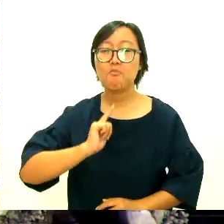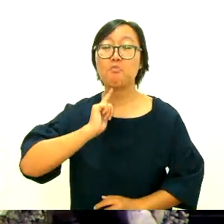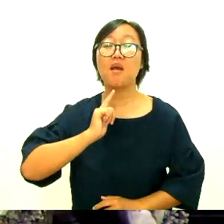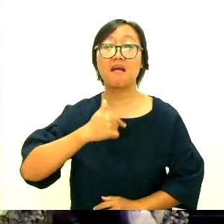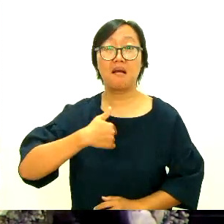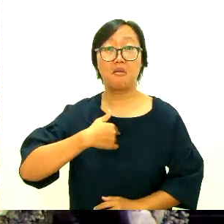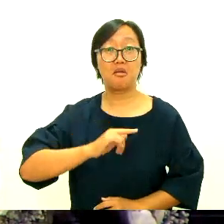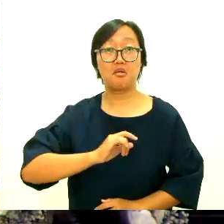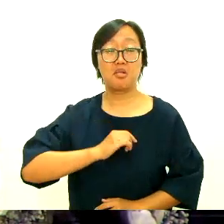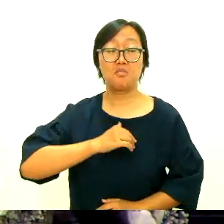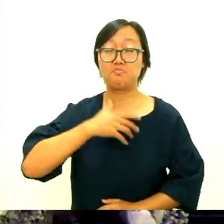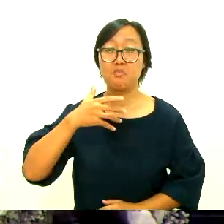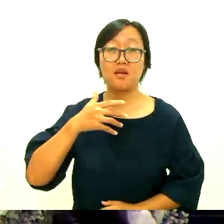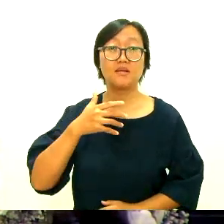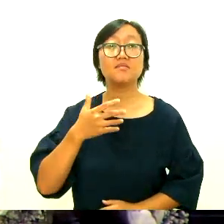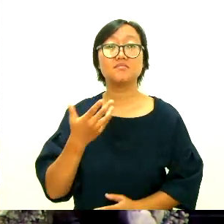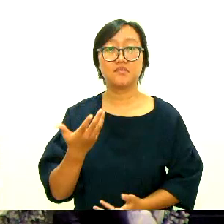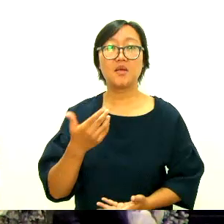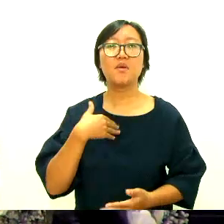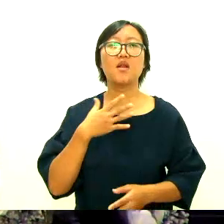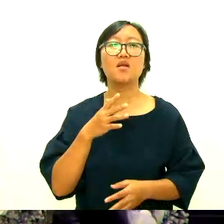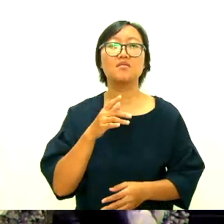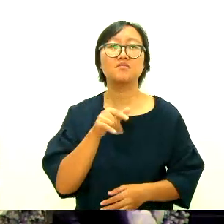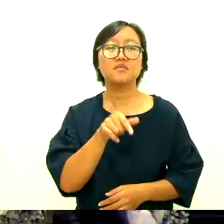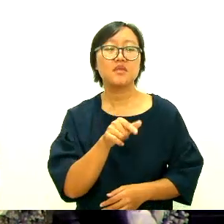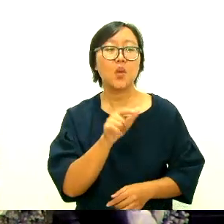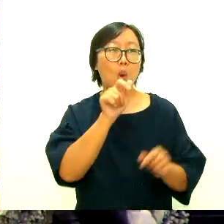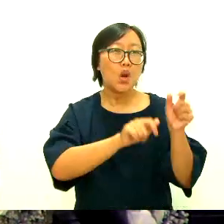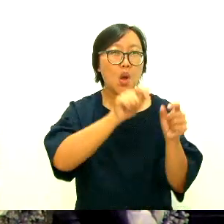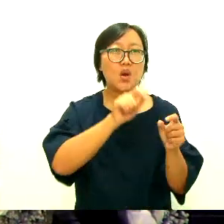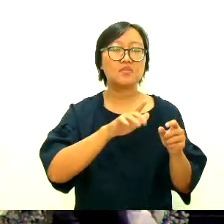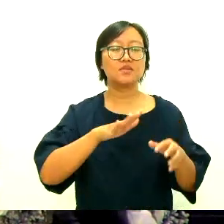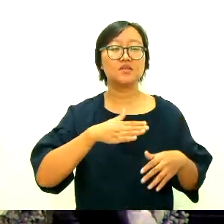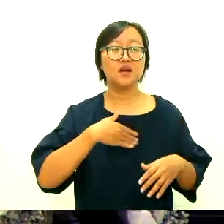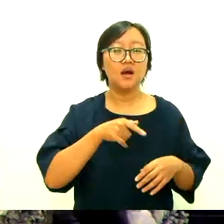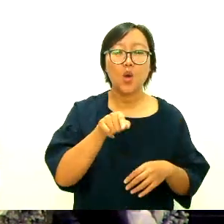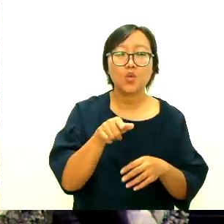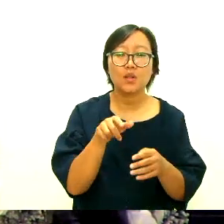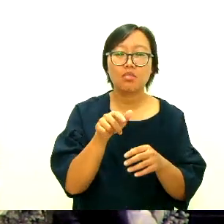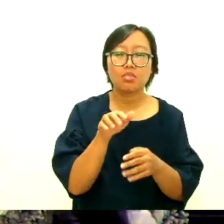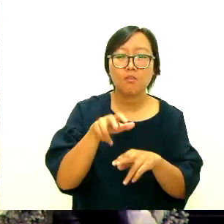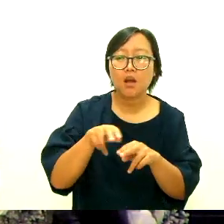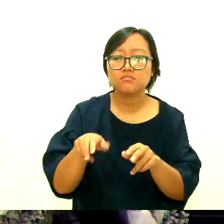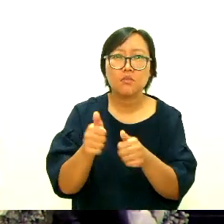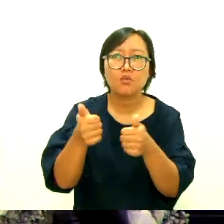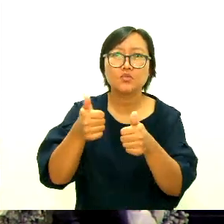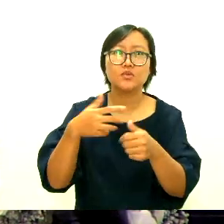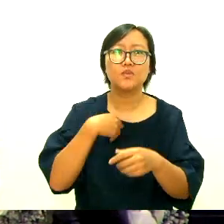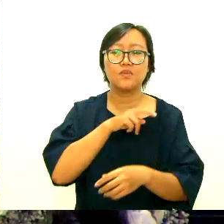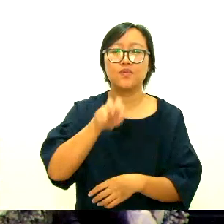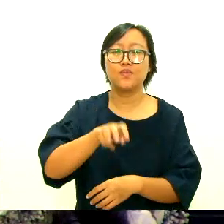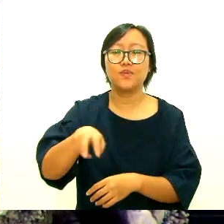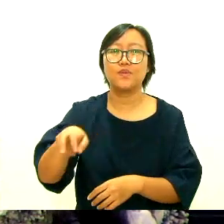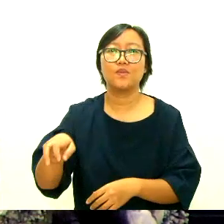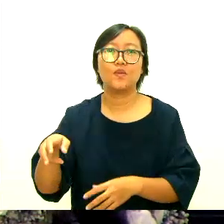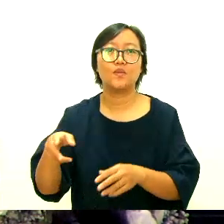yang biasanya berlomba-lomba menduduki tempat-tempat terhormat Hai agar dengan bangga dirinya dihormati